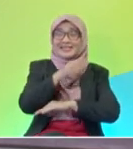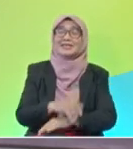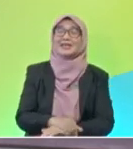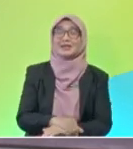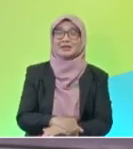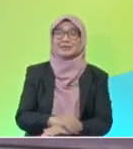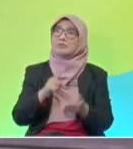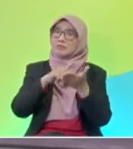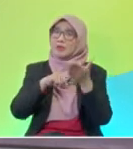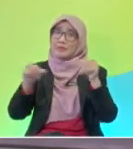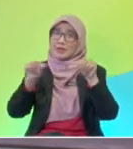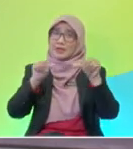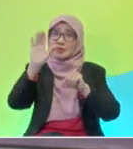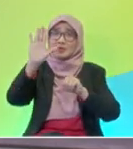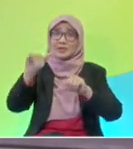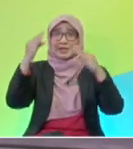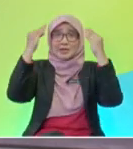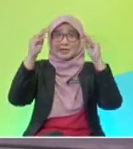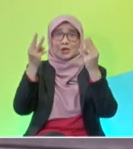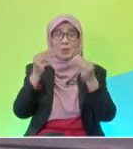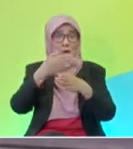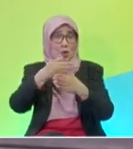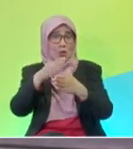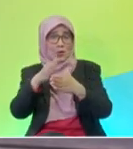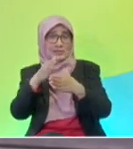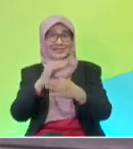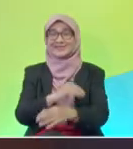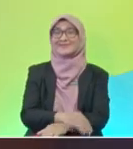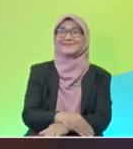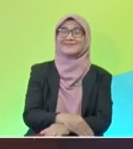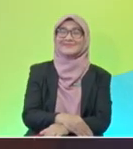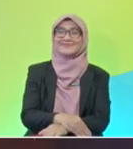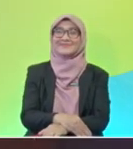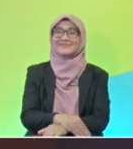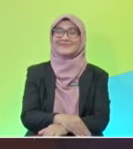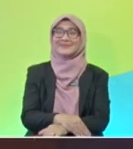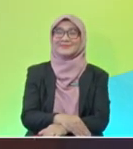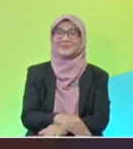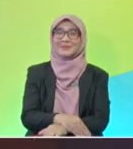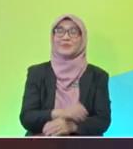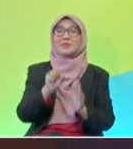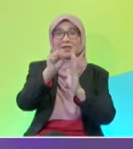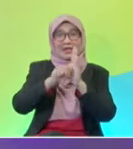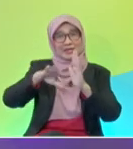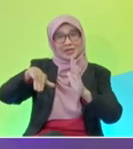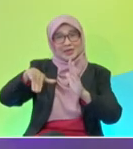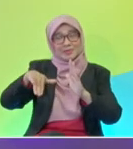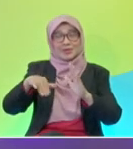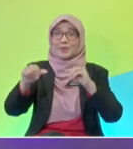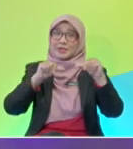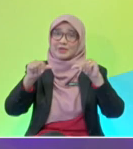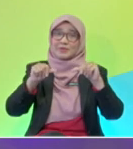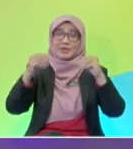Cikgu apa aktiviti yang Cikgu kata nak kongsikan kepada mereka semua tu Cikgu Baiklah Mira sebelum kita nak berikan aktiviti kepada murid